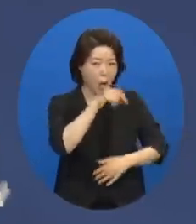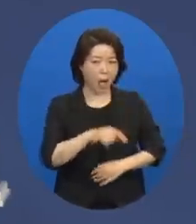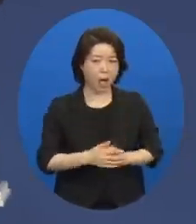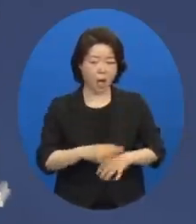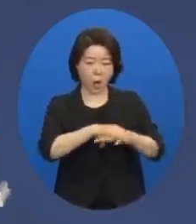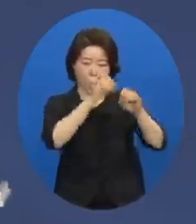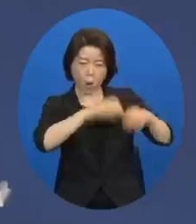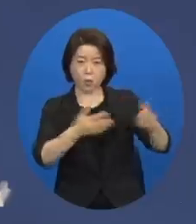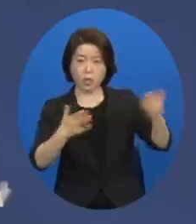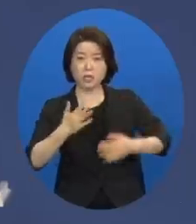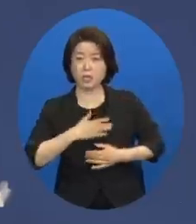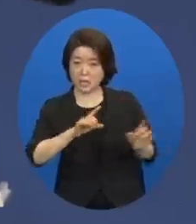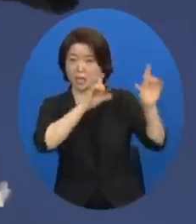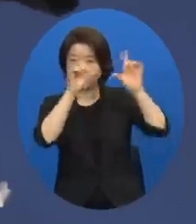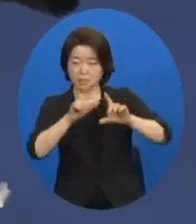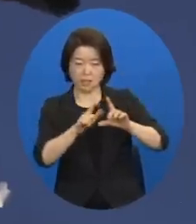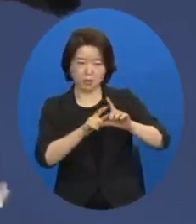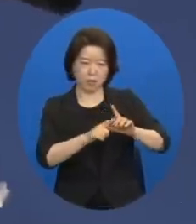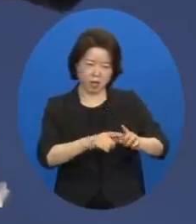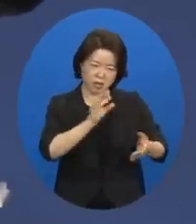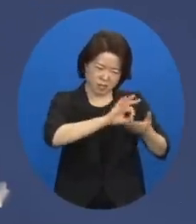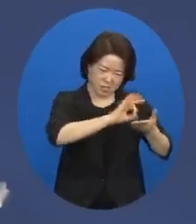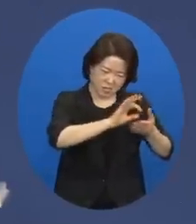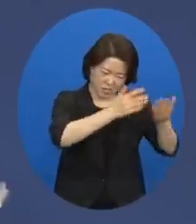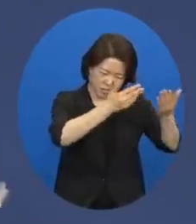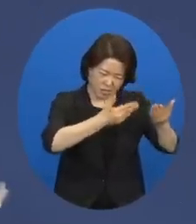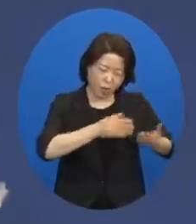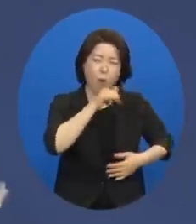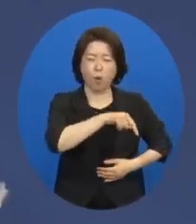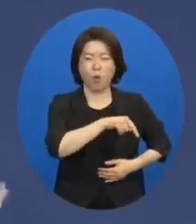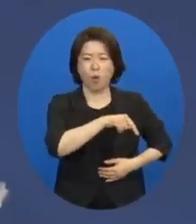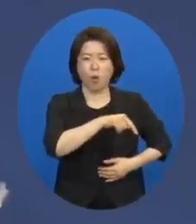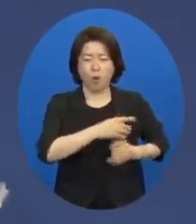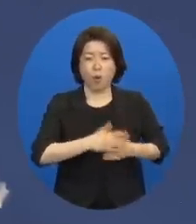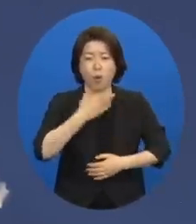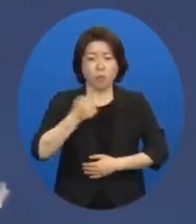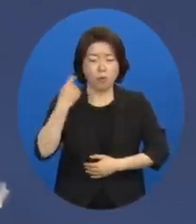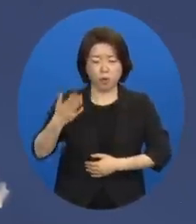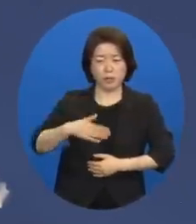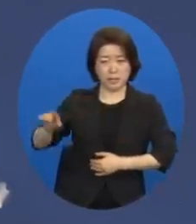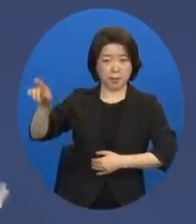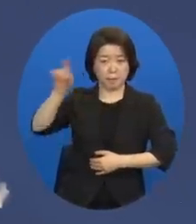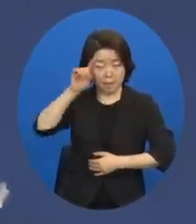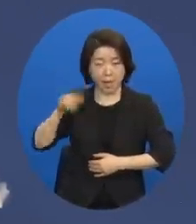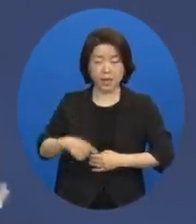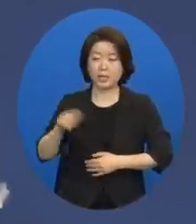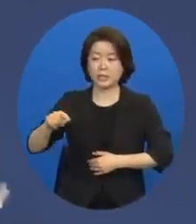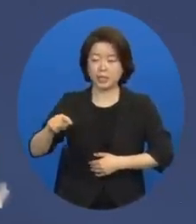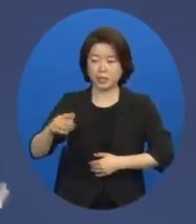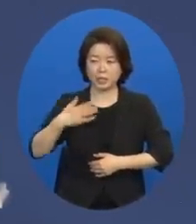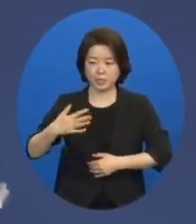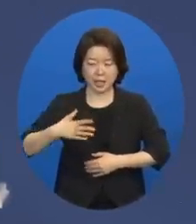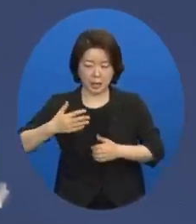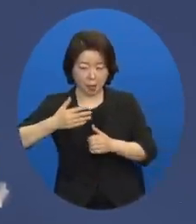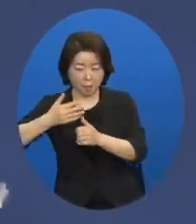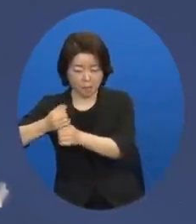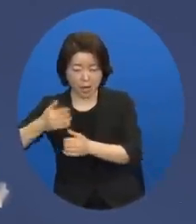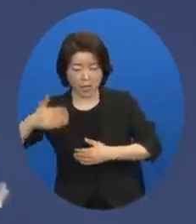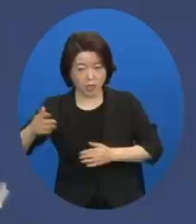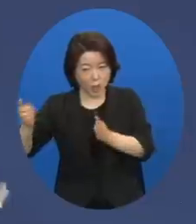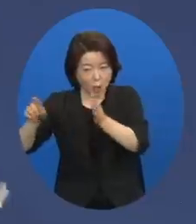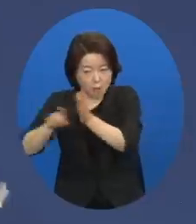헛된 일에 우리의 삶을 탕진하고 온 거예요. 복음이 나한테 100% 이 복음으로 나한테 부딪혀지지 않았다는